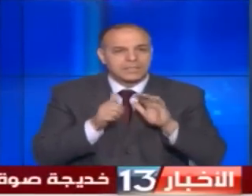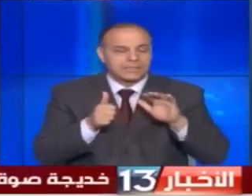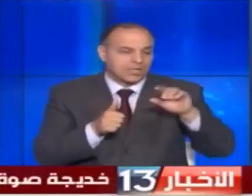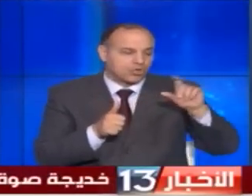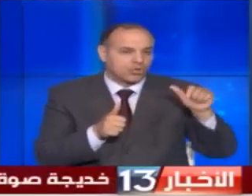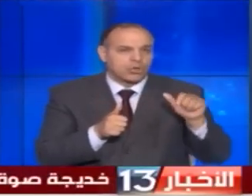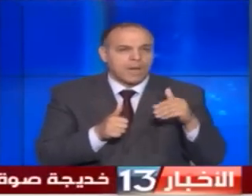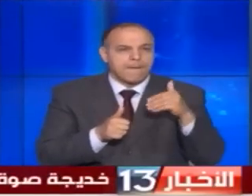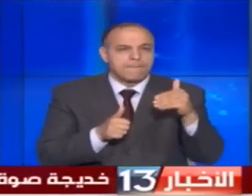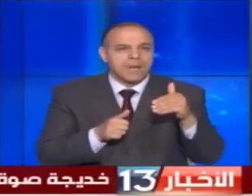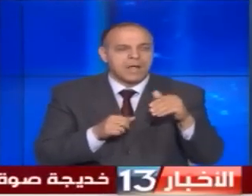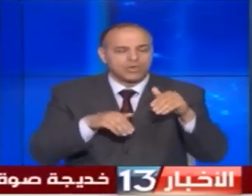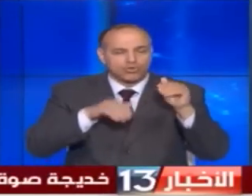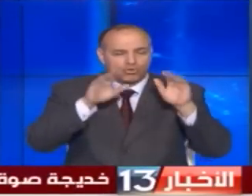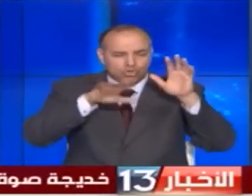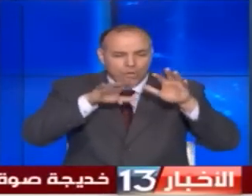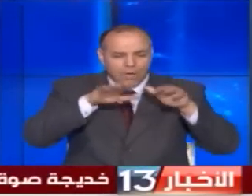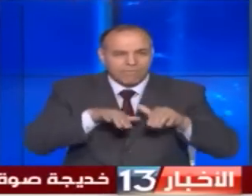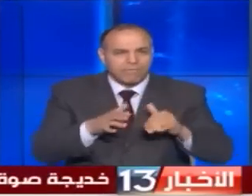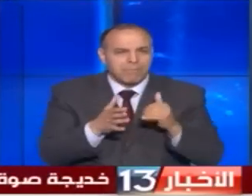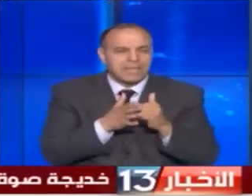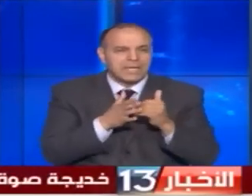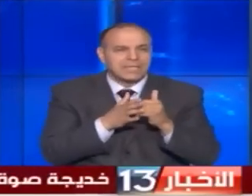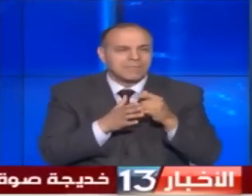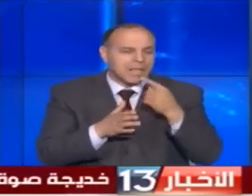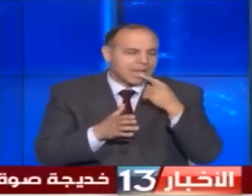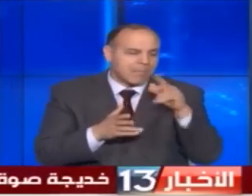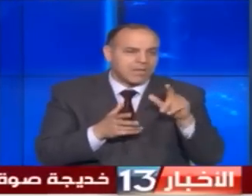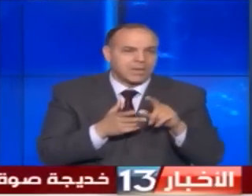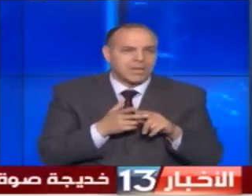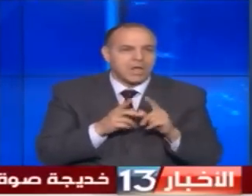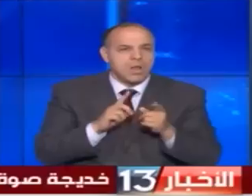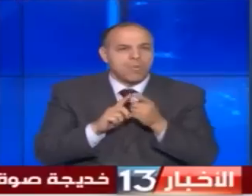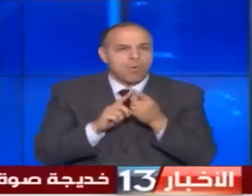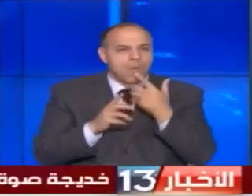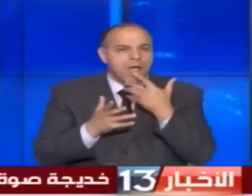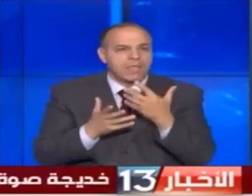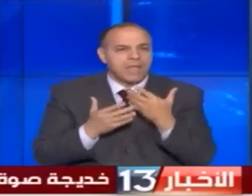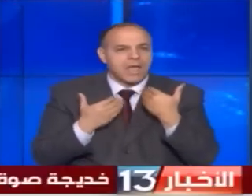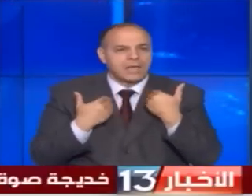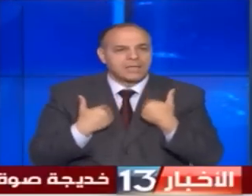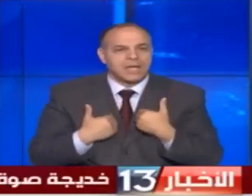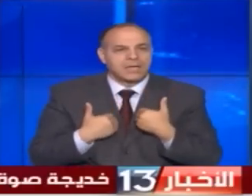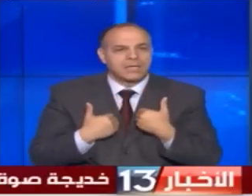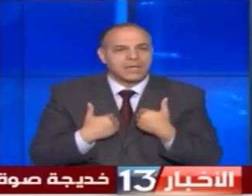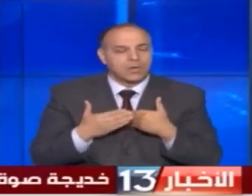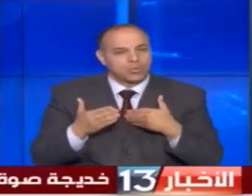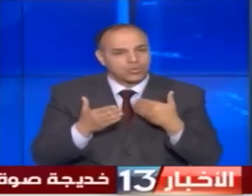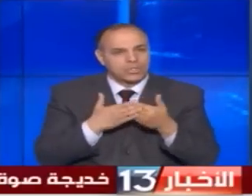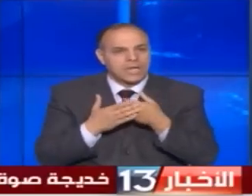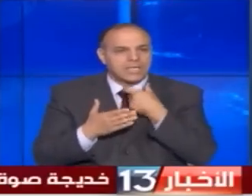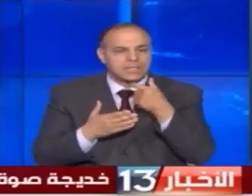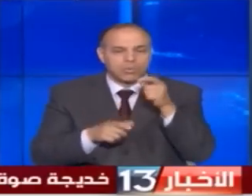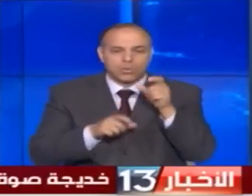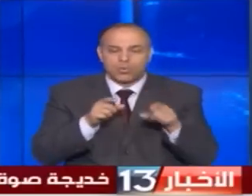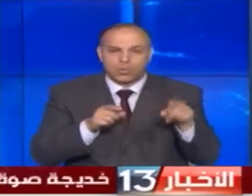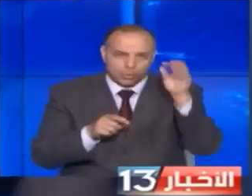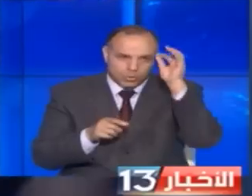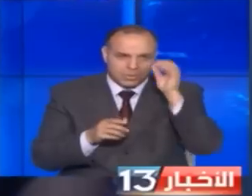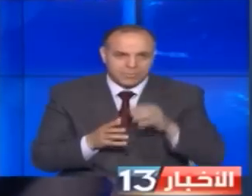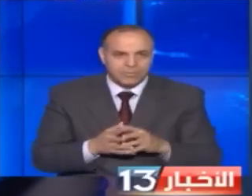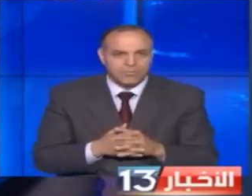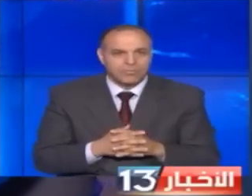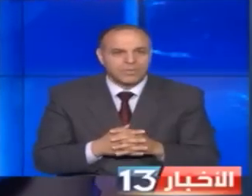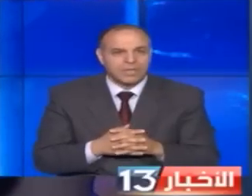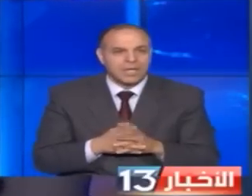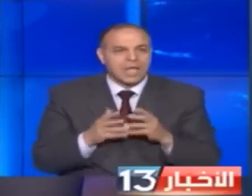بعد الفيضانات في داخل سال يعني هو الهام فيه نحنا وصلنا اه